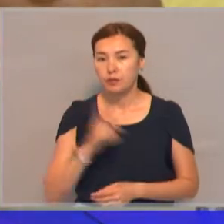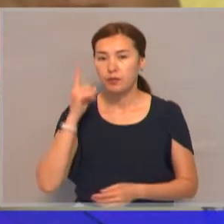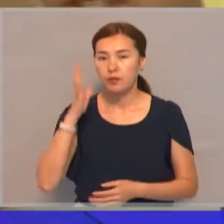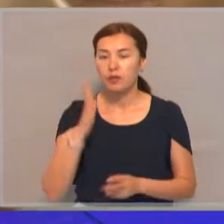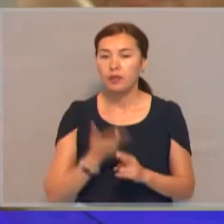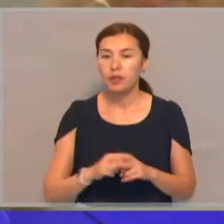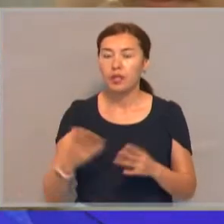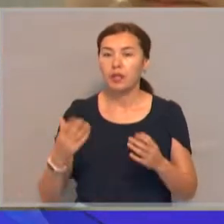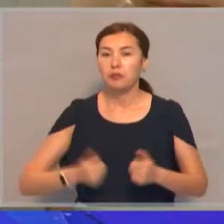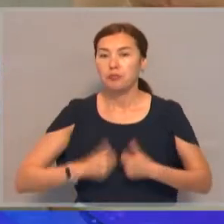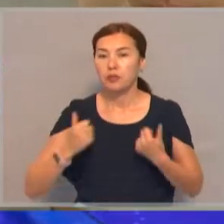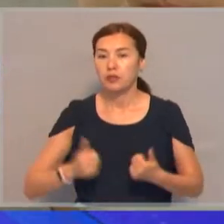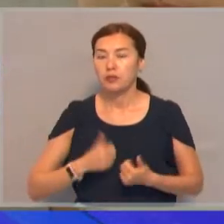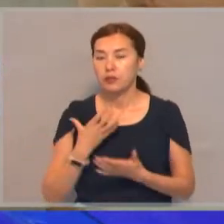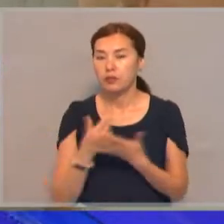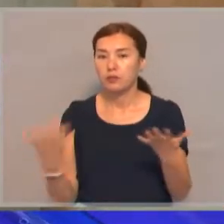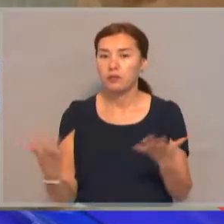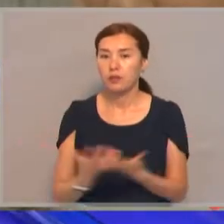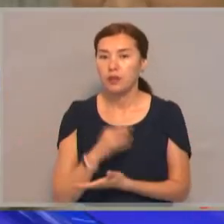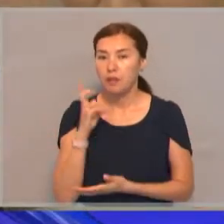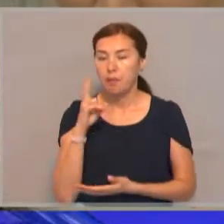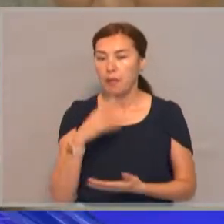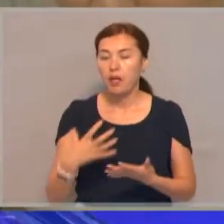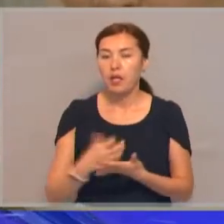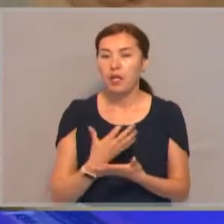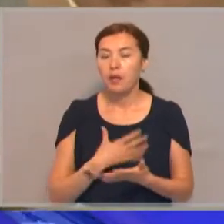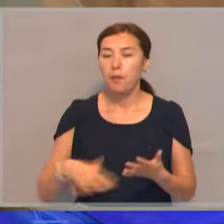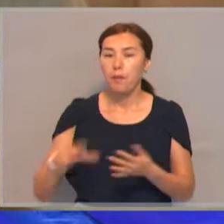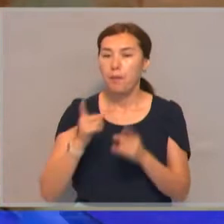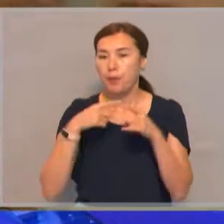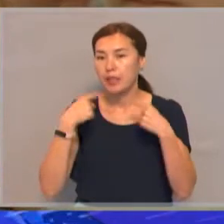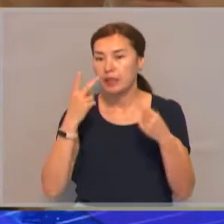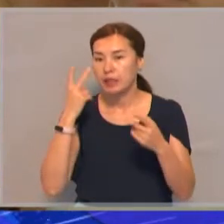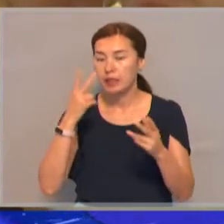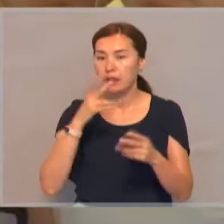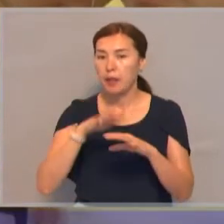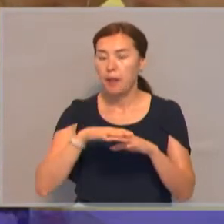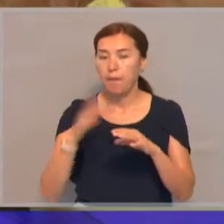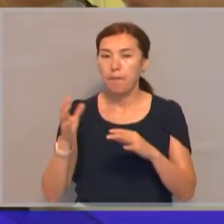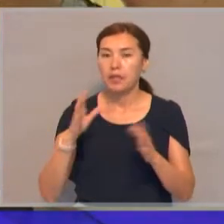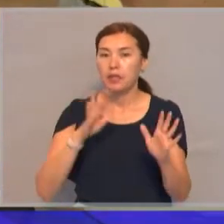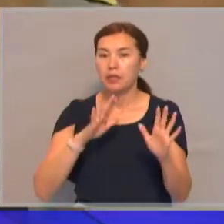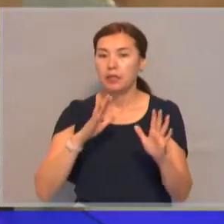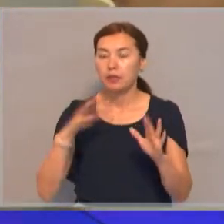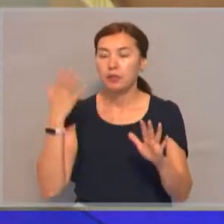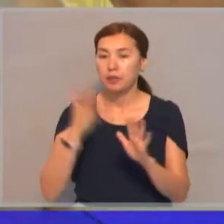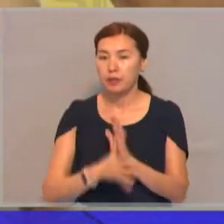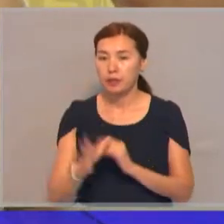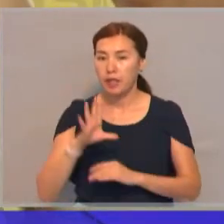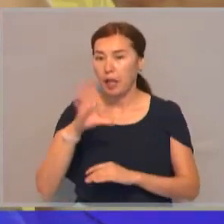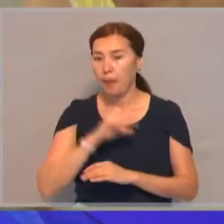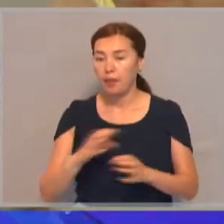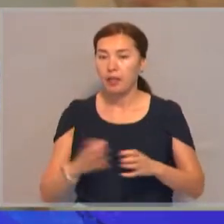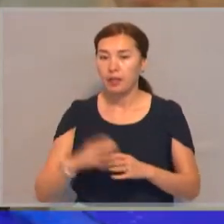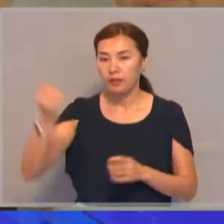ойлаймын. Қолымыздан келгенше өз деңгейіміздегі ұпайды жинай білдік. Біз барлық эмоциямызды физика және моральды тұрғыда жұмсадық. Барша